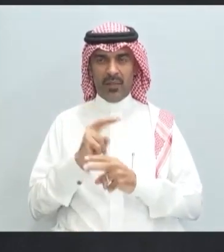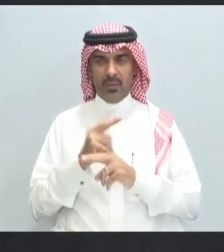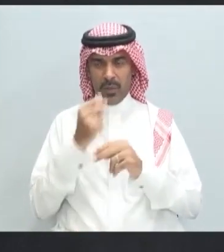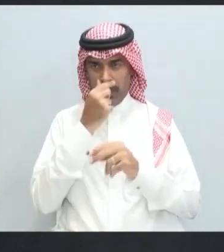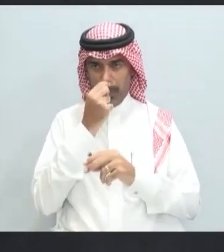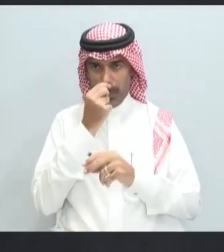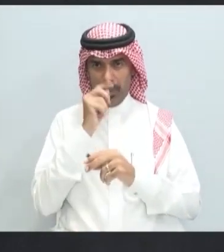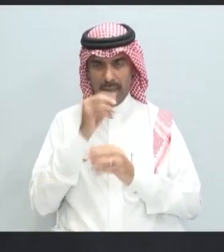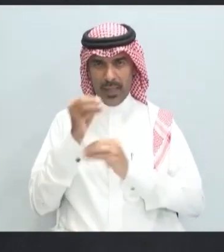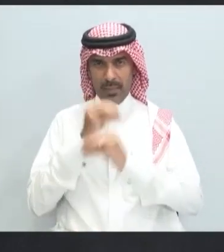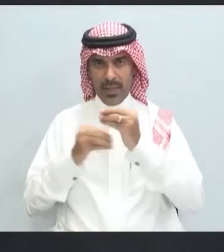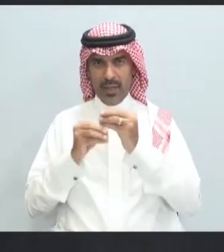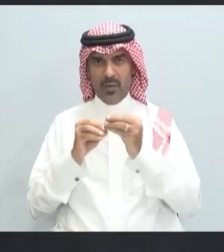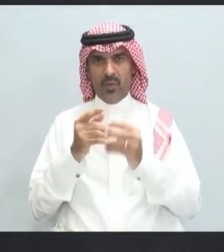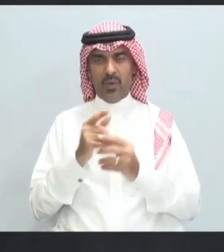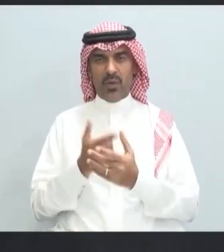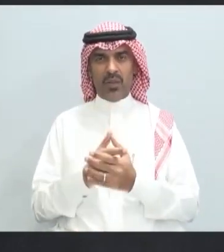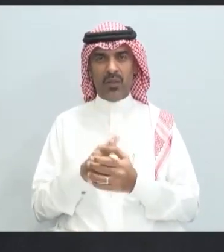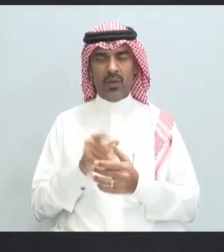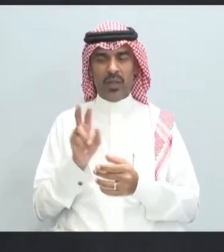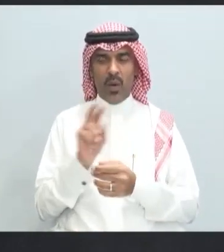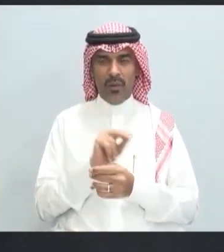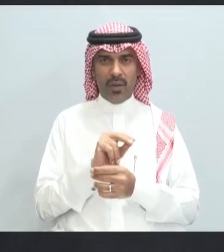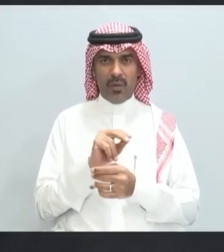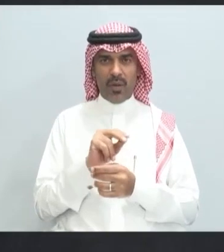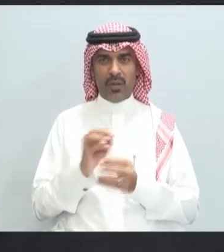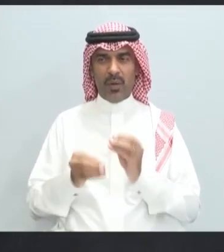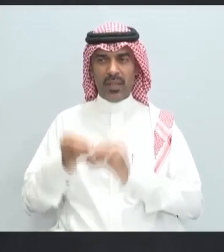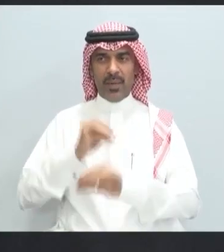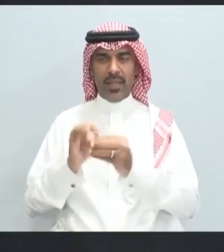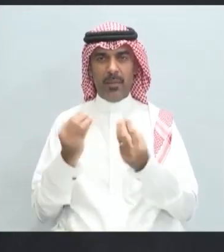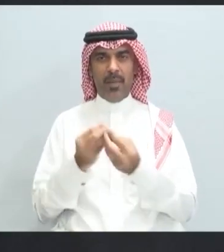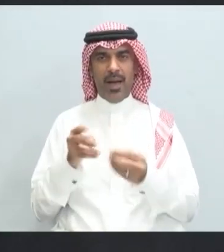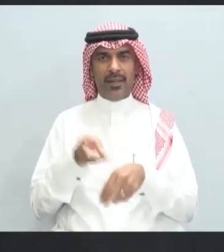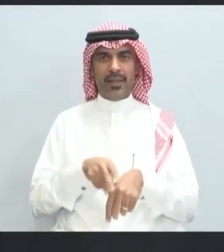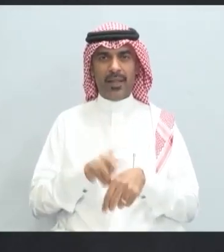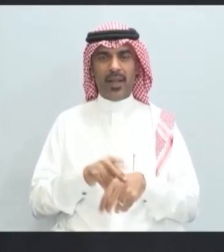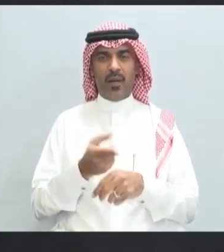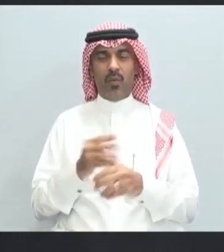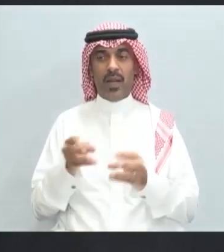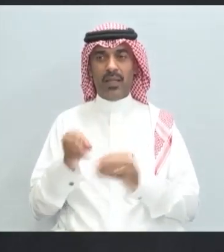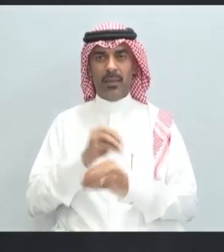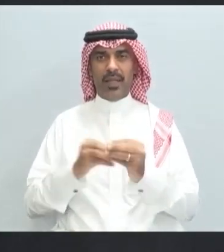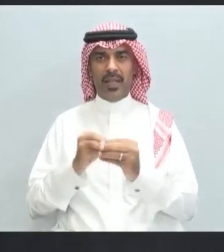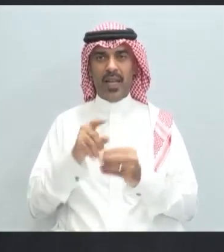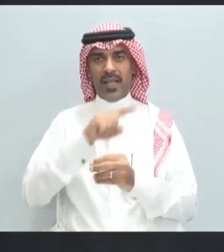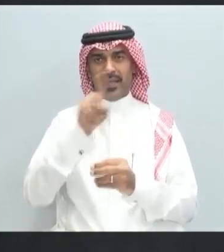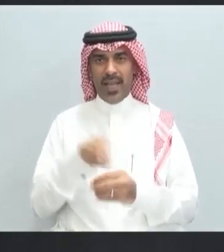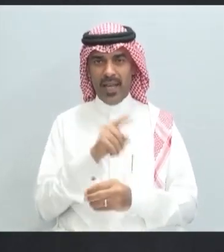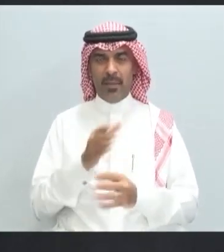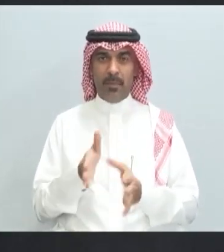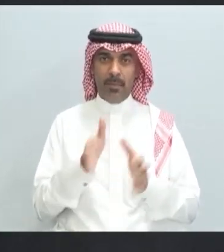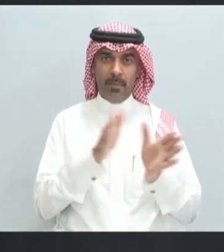التباديل مبدا المضروب مبدا التوافيق مبدا التباديل مع التكرار والتباديل الدائري ثم بعد ذلك